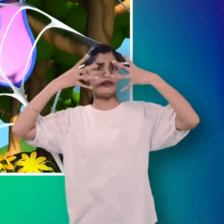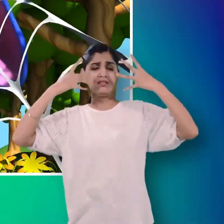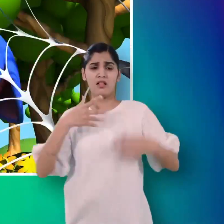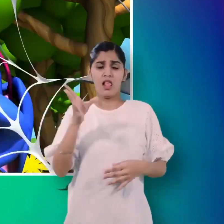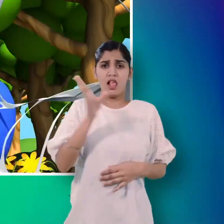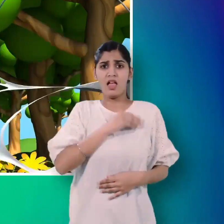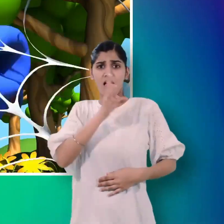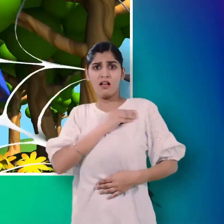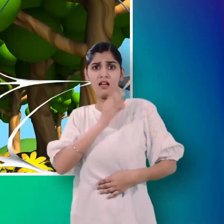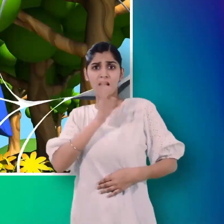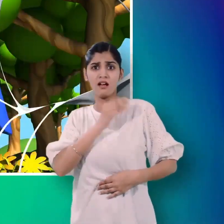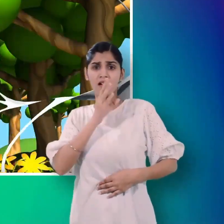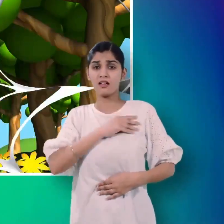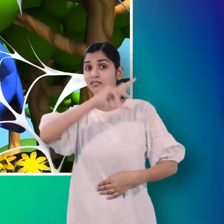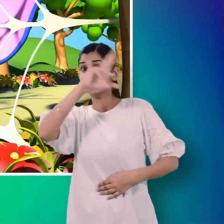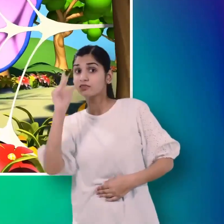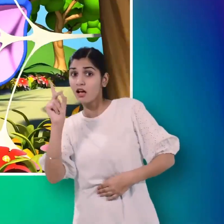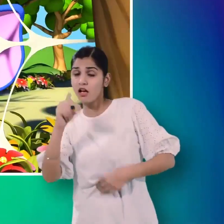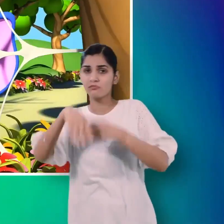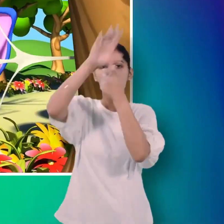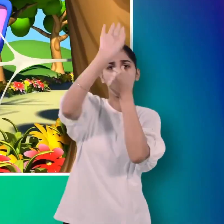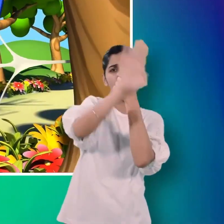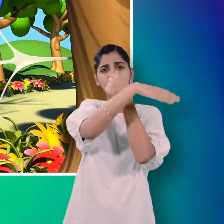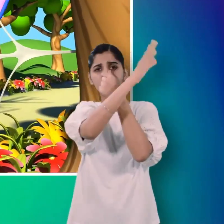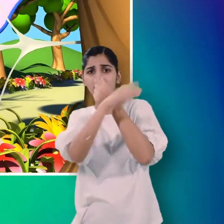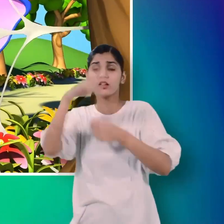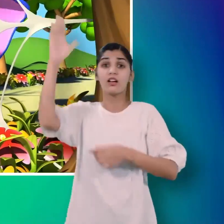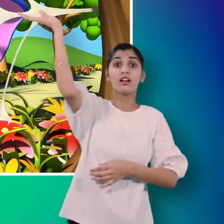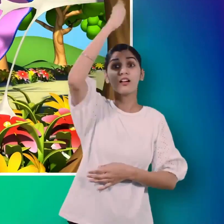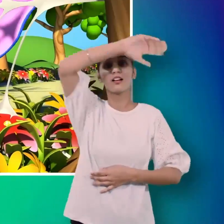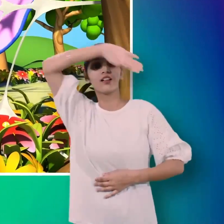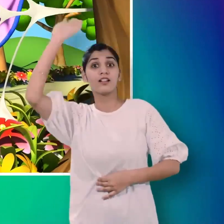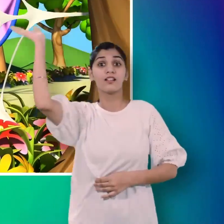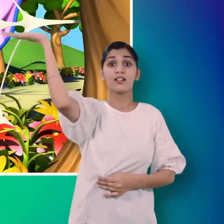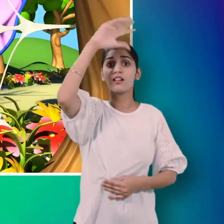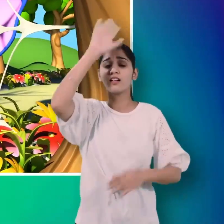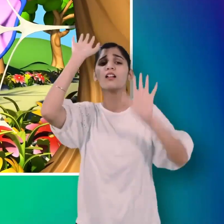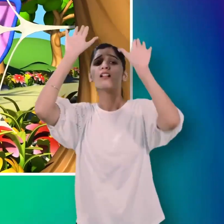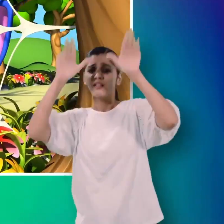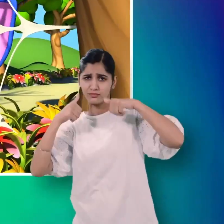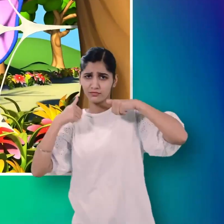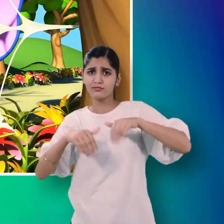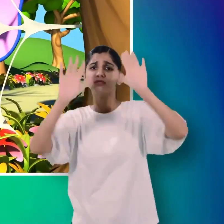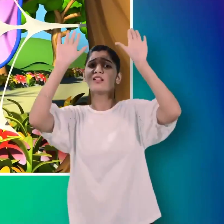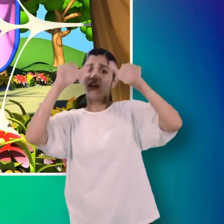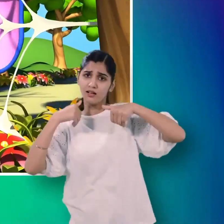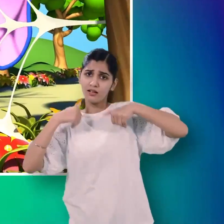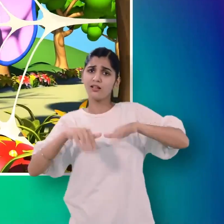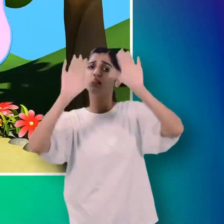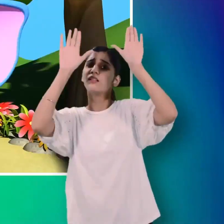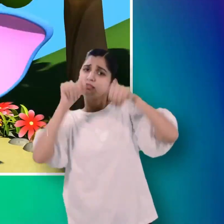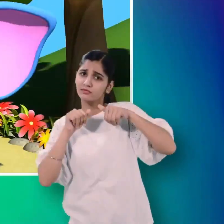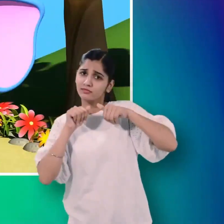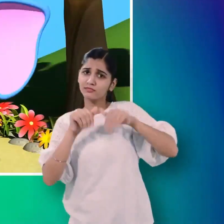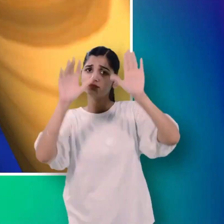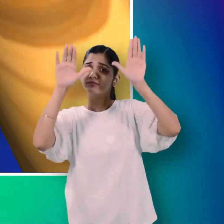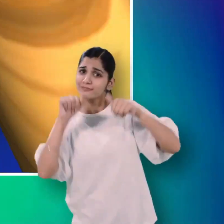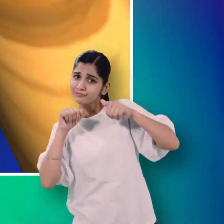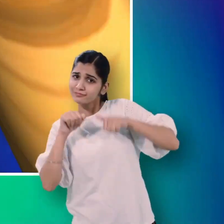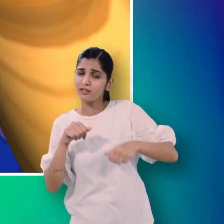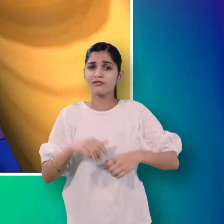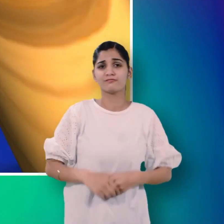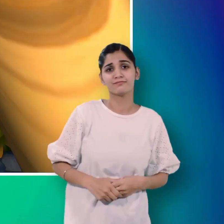देखा देख के डरा, दूसरे हाथी को इशारे से बुलाया, इधर आ इधर आ इधर